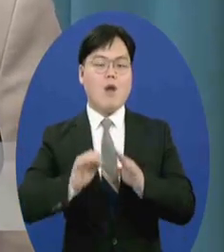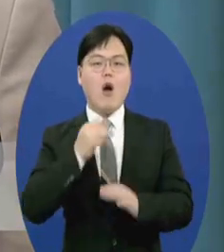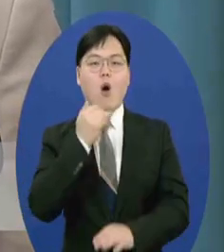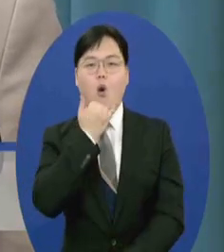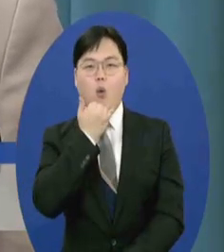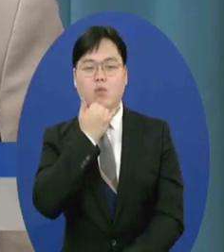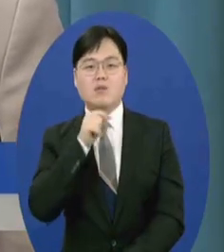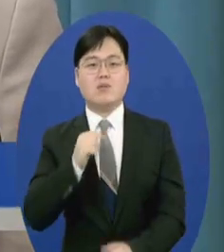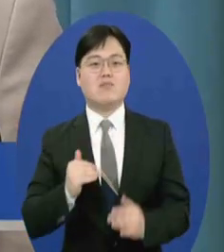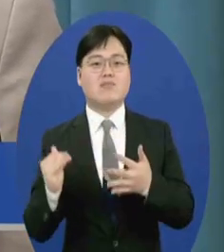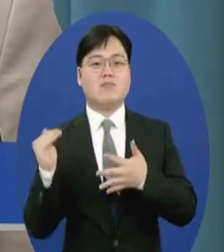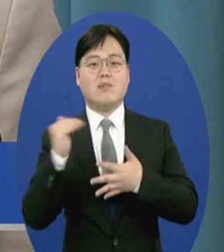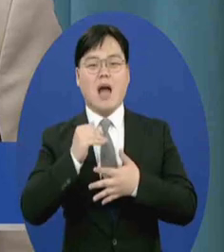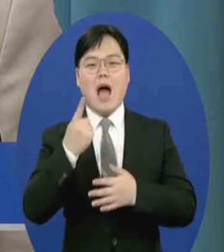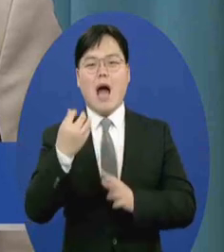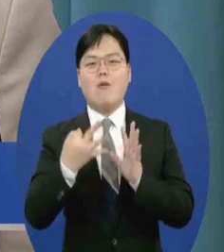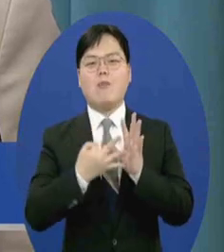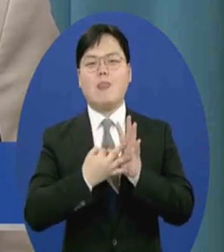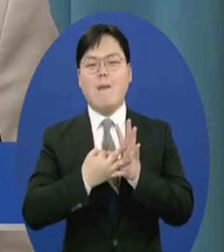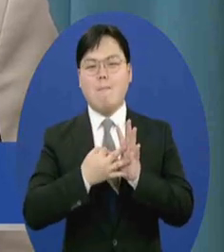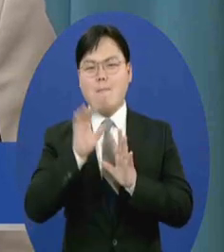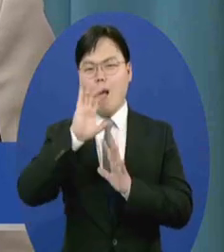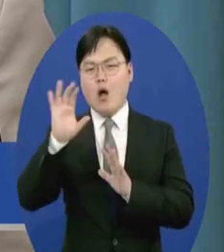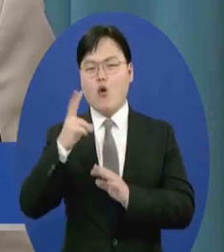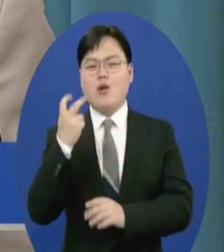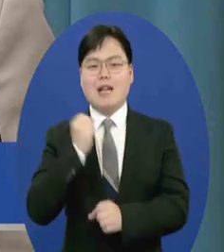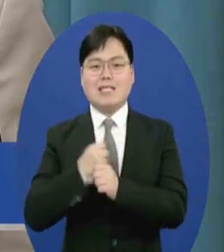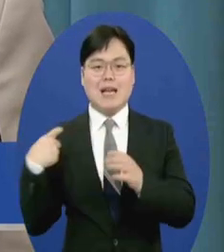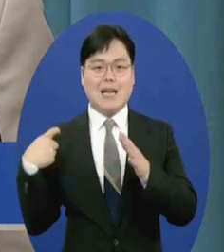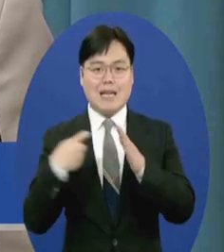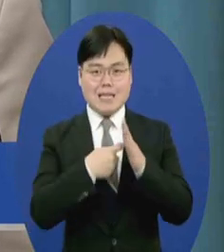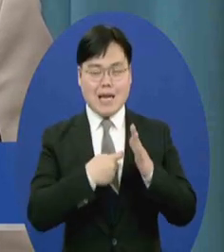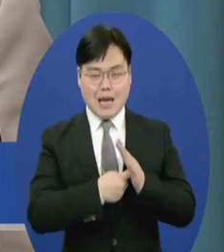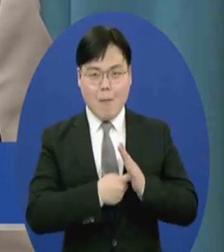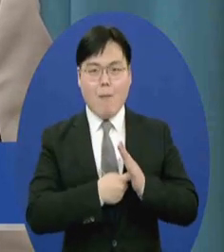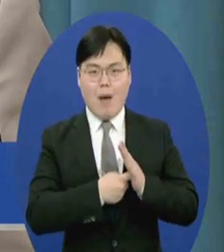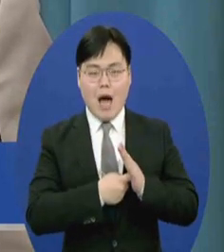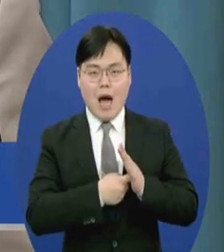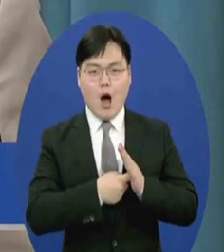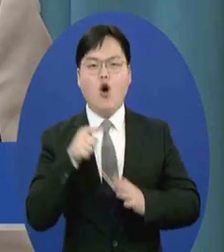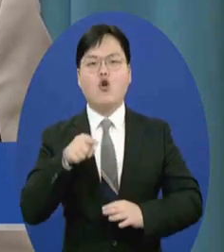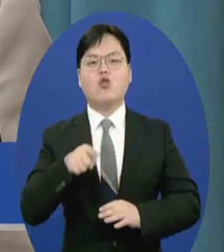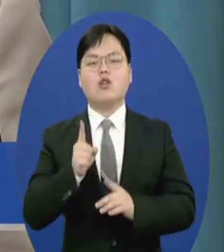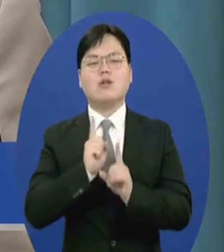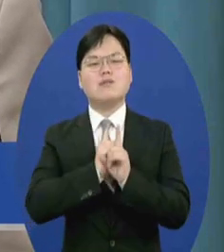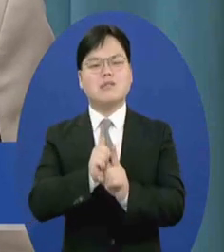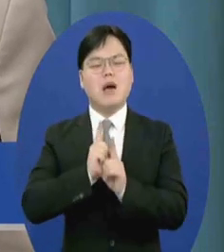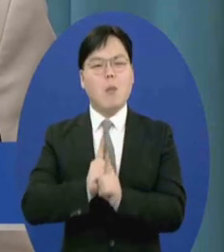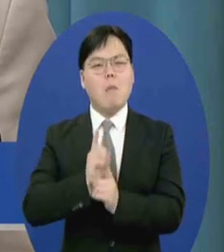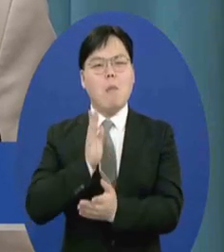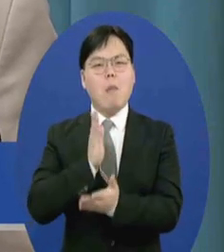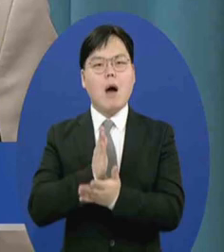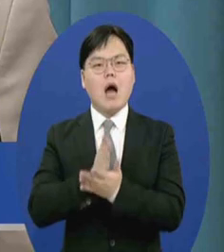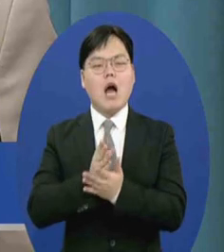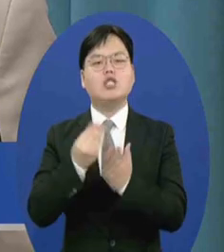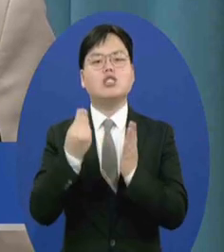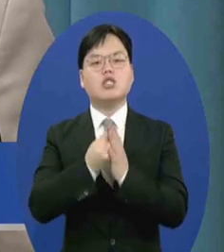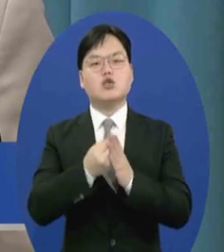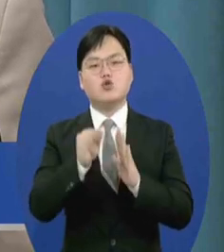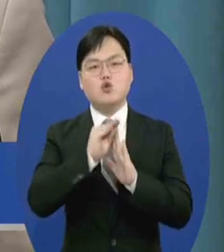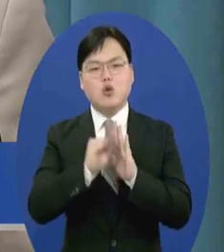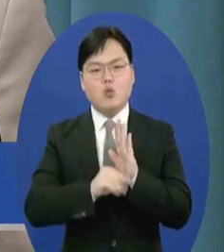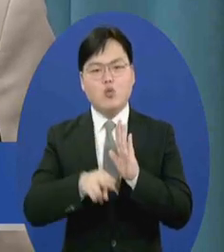улбар шар төвшнөөр бол 18 аж ахуй нэгжийн үйл ажиллагааг хязгаарладаг. Тэгэхээр бол яг өнөөдөр мөрдөгдөд явж байгаа